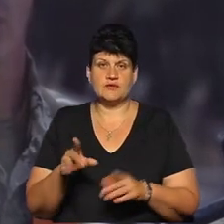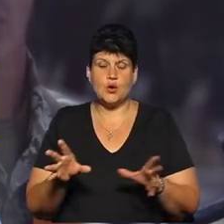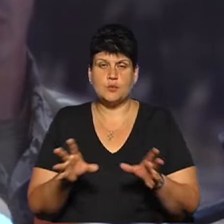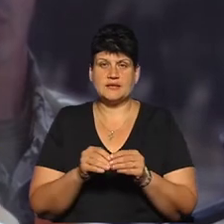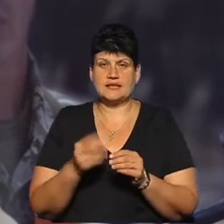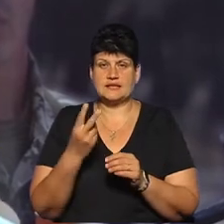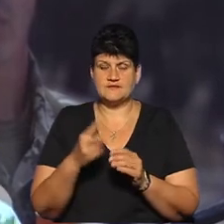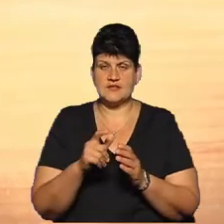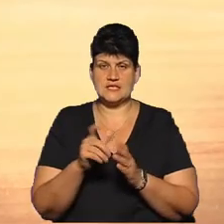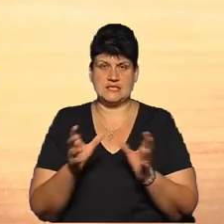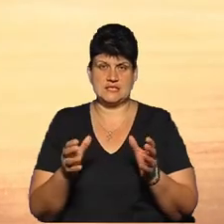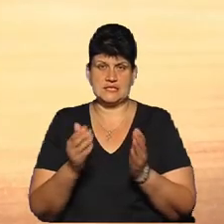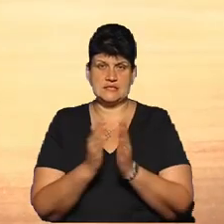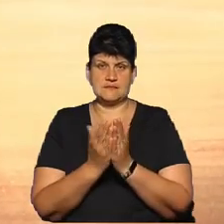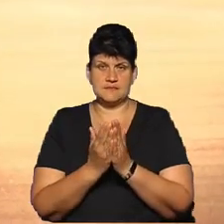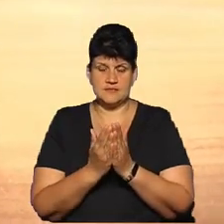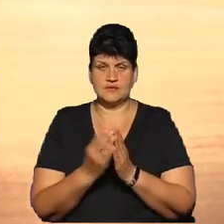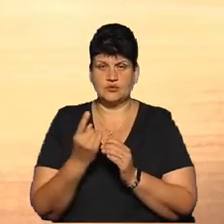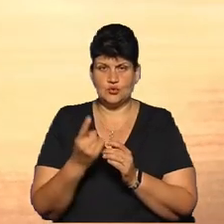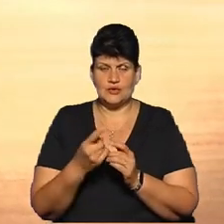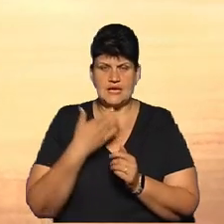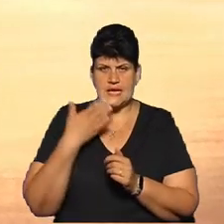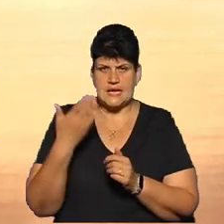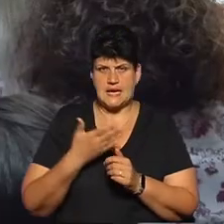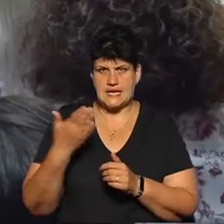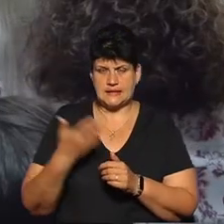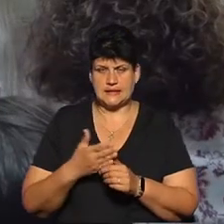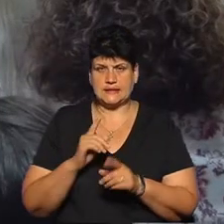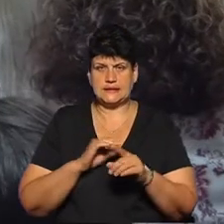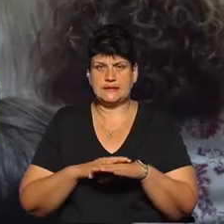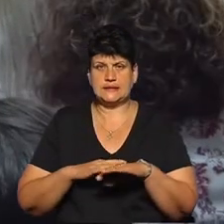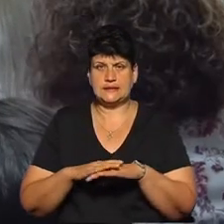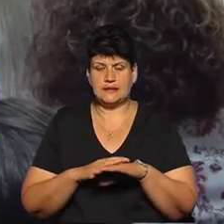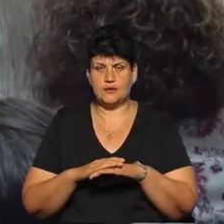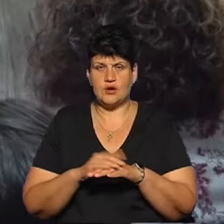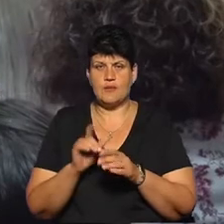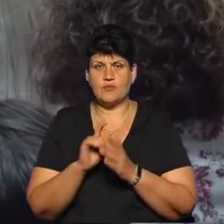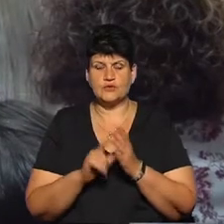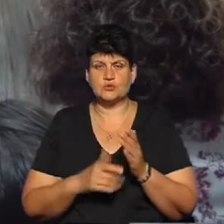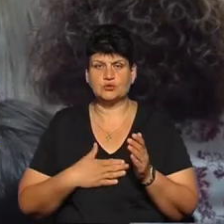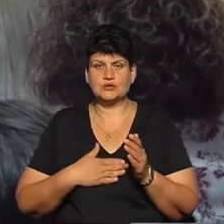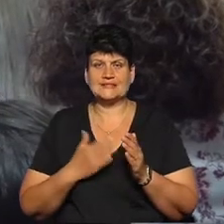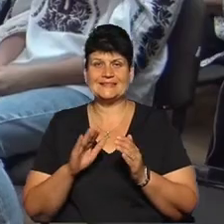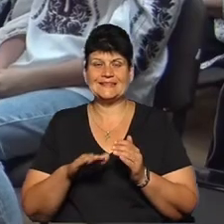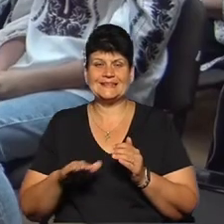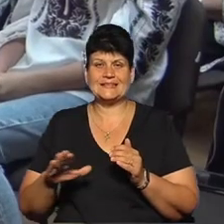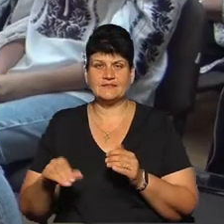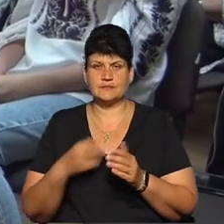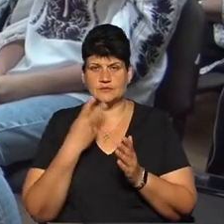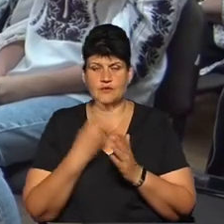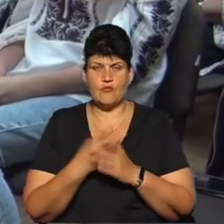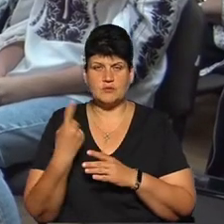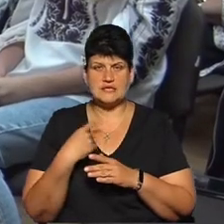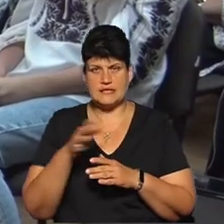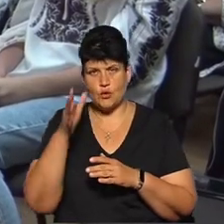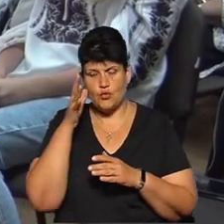в одну під назвою «Критик народу» або «Вірші мого дитинства». Її презентували в обласній науковій бібліотеці. Це